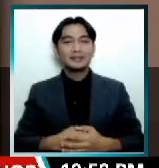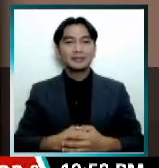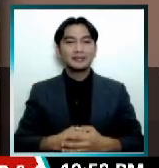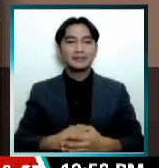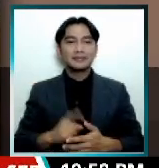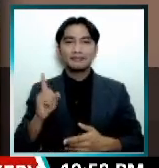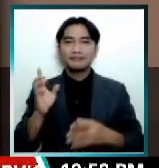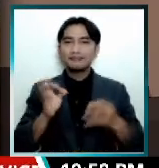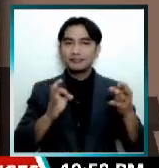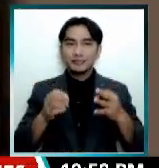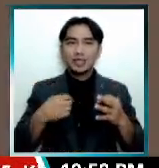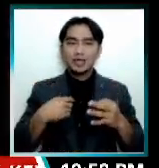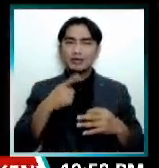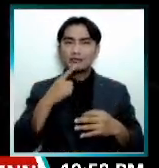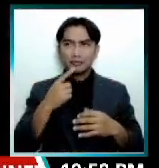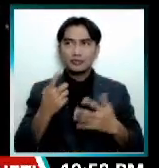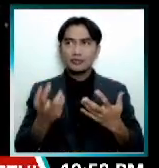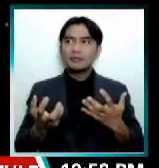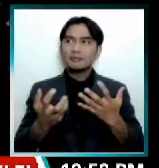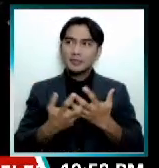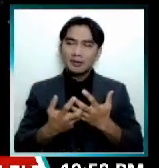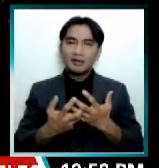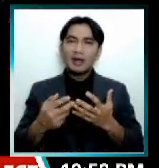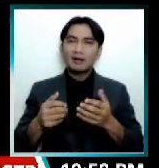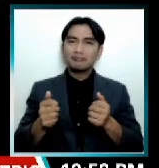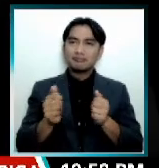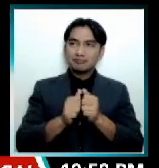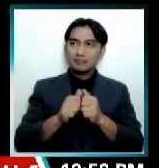time. I feel like I've grown up with her.